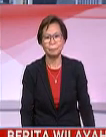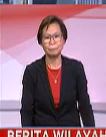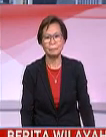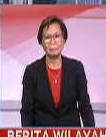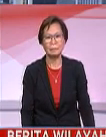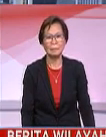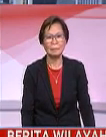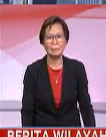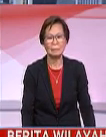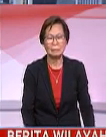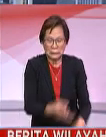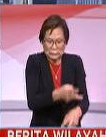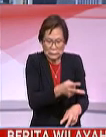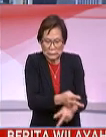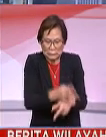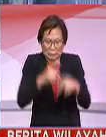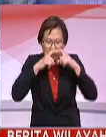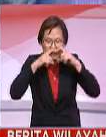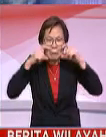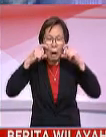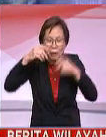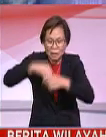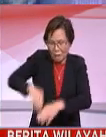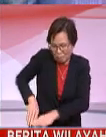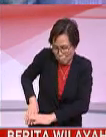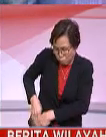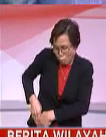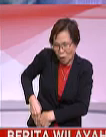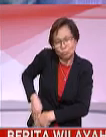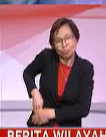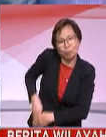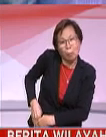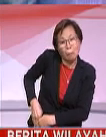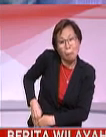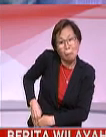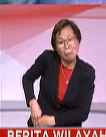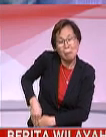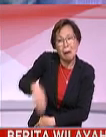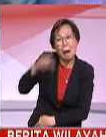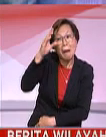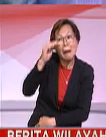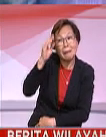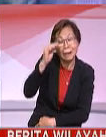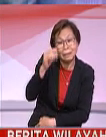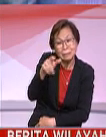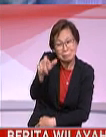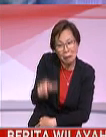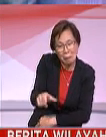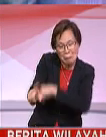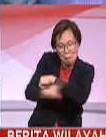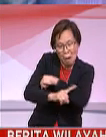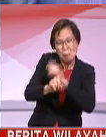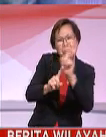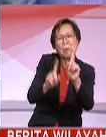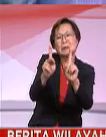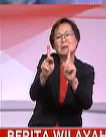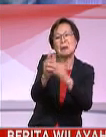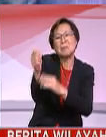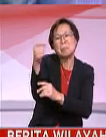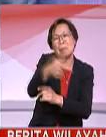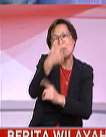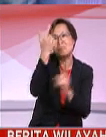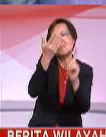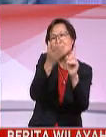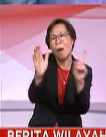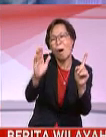Badah simpan pelitup separuh muka di dalam poket seluar. Akhirnya, seorang lelaki dikenakan kompaun RM1,000 kerana